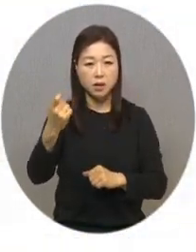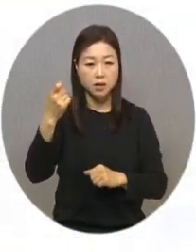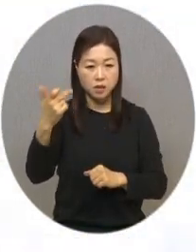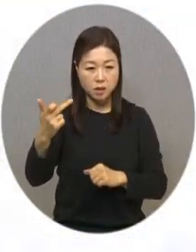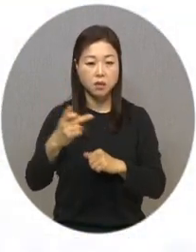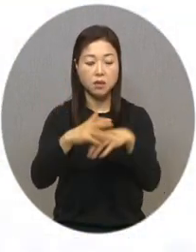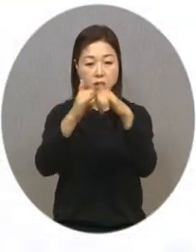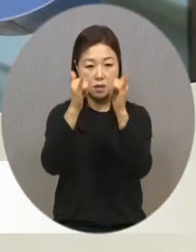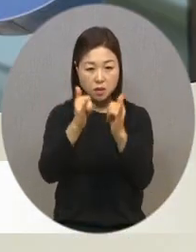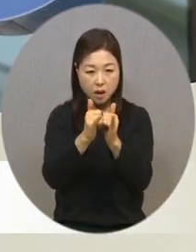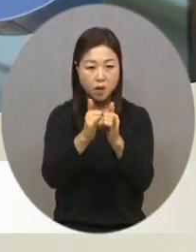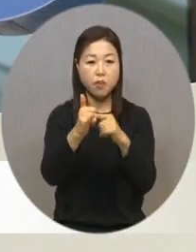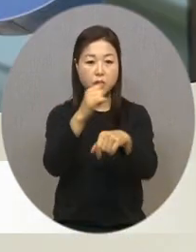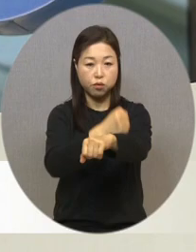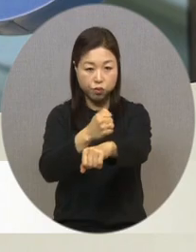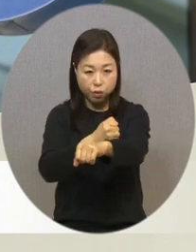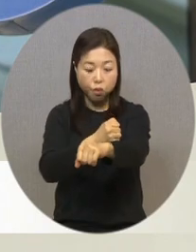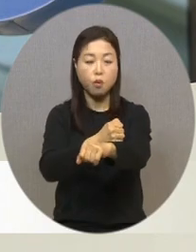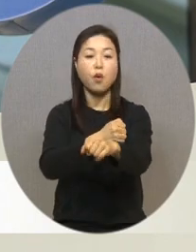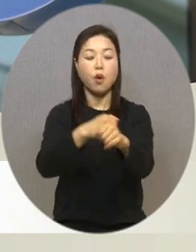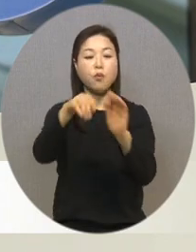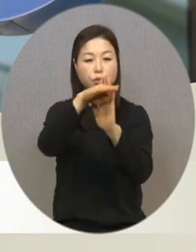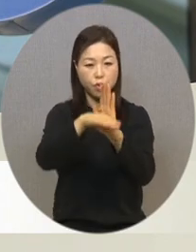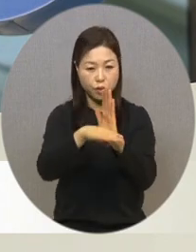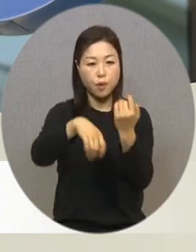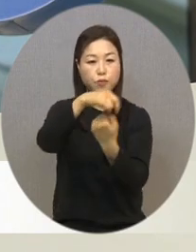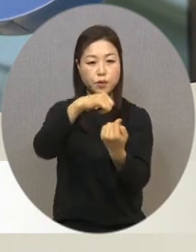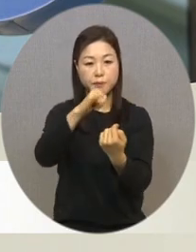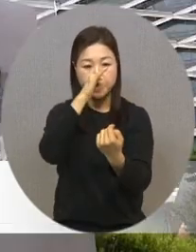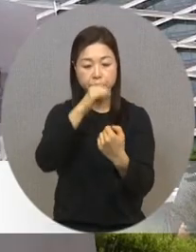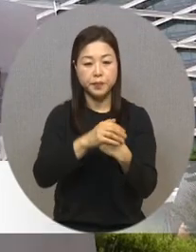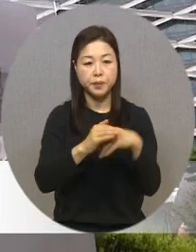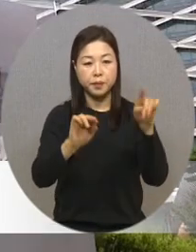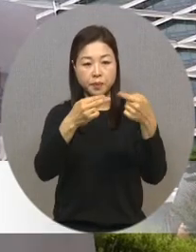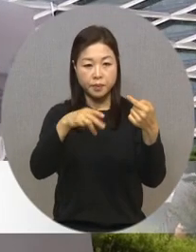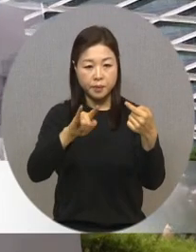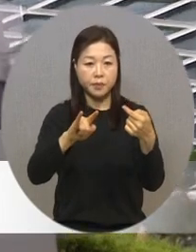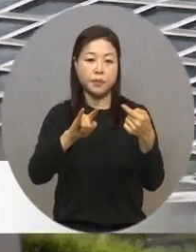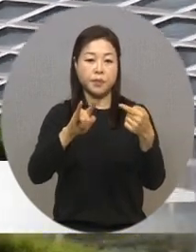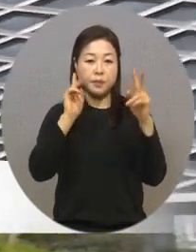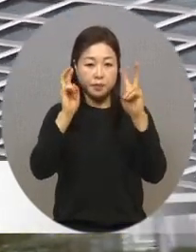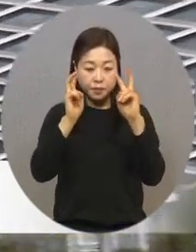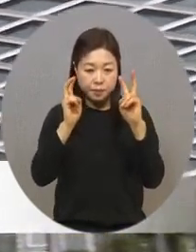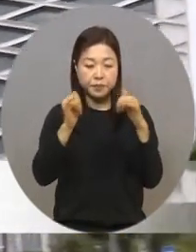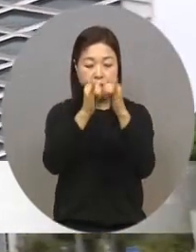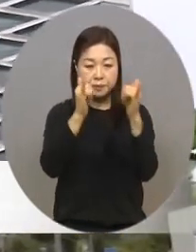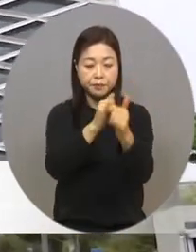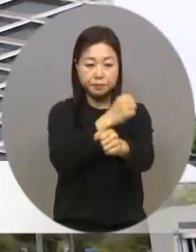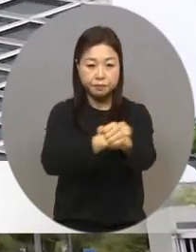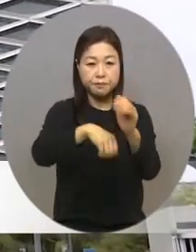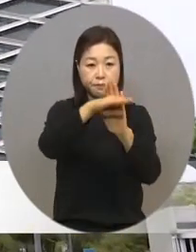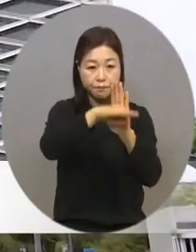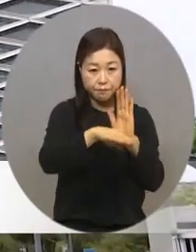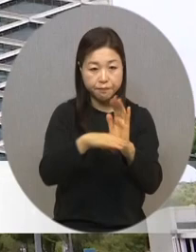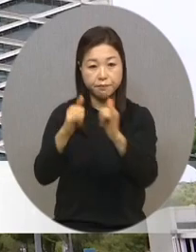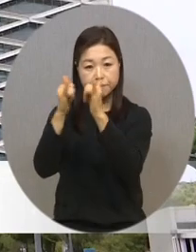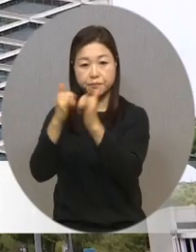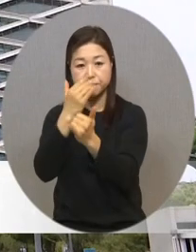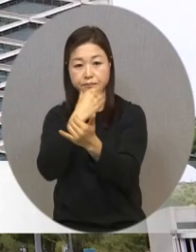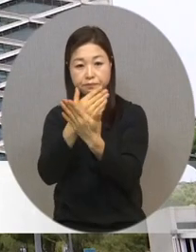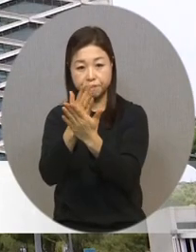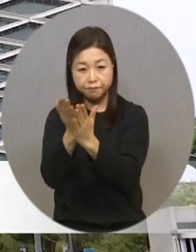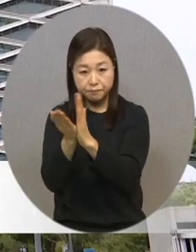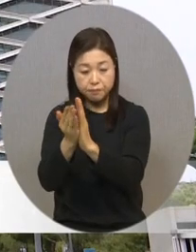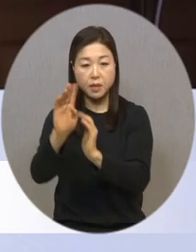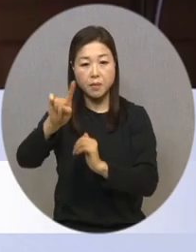사회공헌 프로그램을 운영 중인 것으로 나타났습니다. 100대 기업 사회공헌 프로그램은 사회복지 분야가 149개로